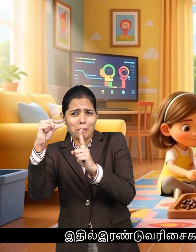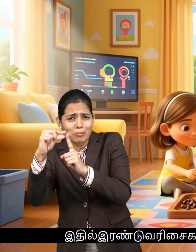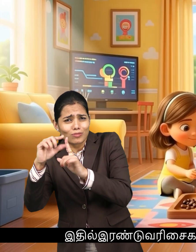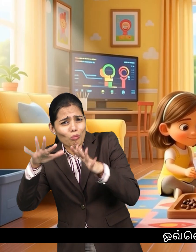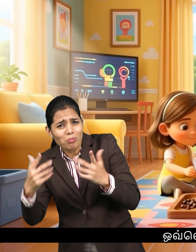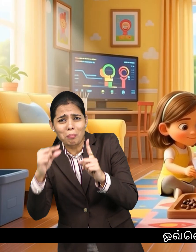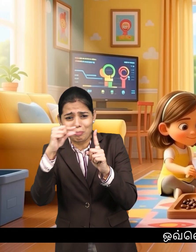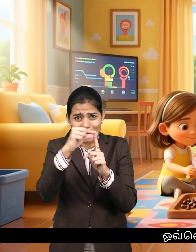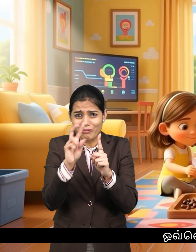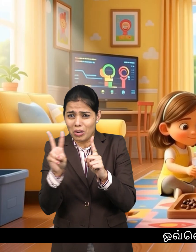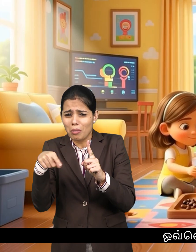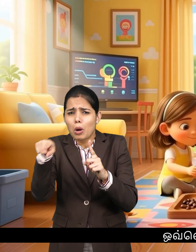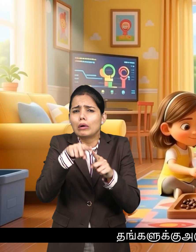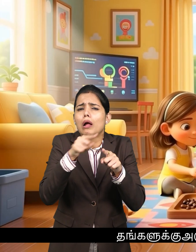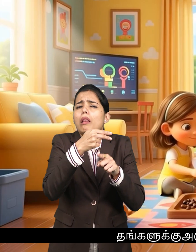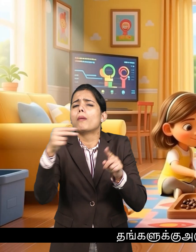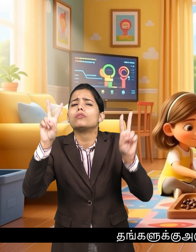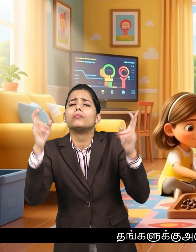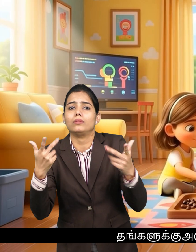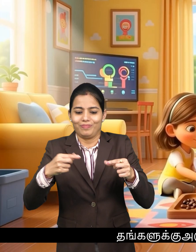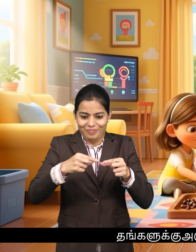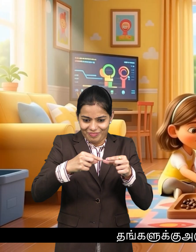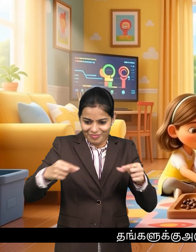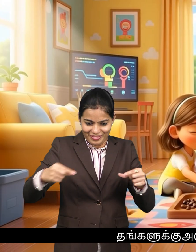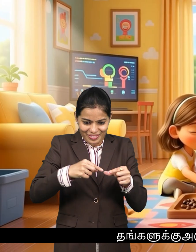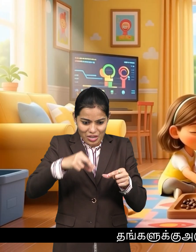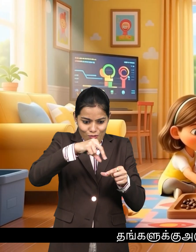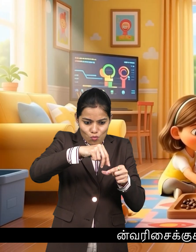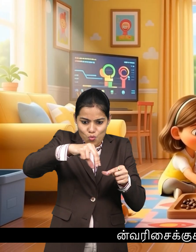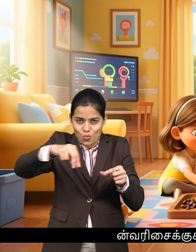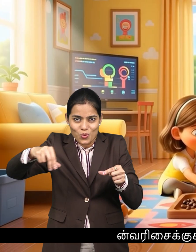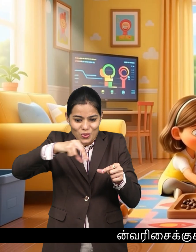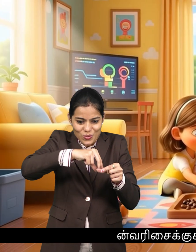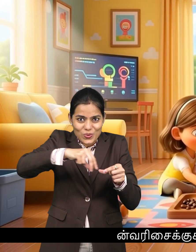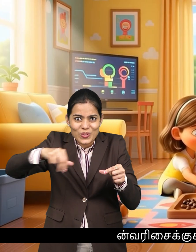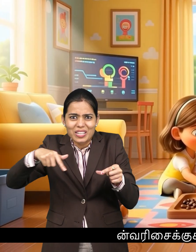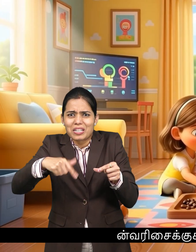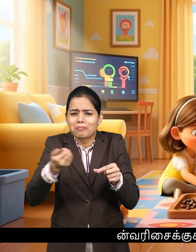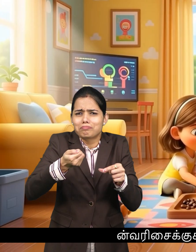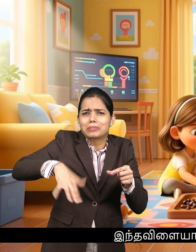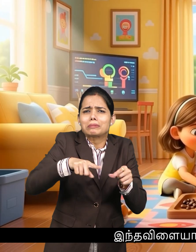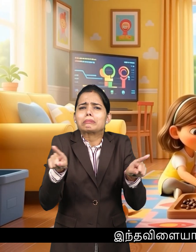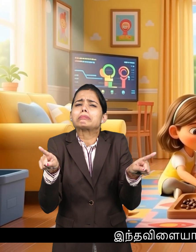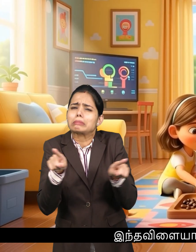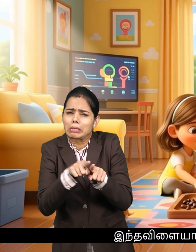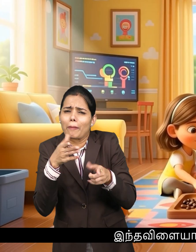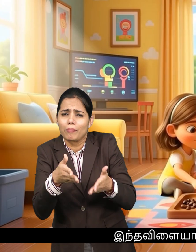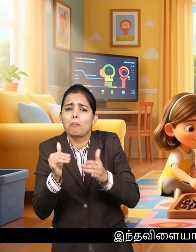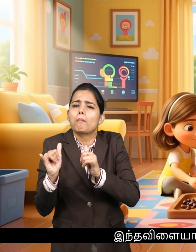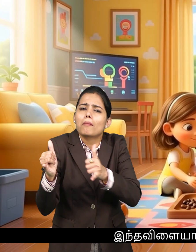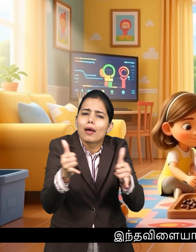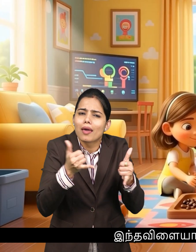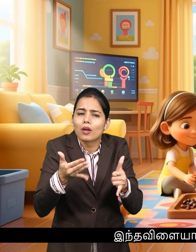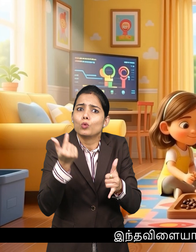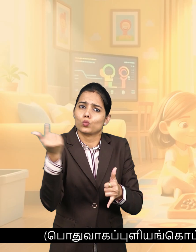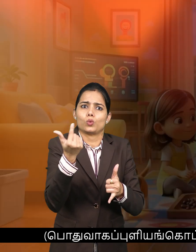இருக்கும். ஒவ்வொரு வீரரும் தங்களுக்கு அருகில் உள்ள குழிகளின் வரிசைக்கு சொந்தக்காரர்கள். இந்த விளையாட்டு